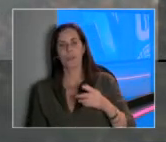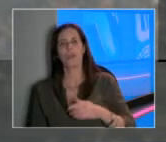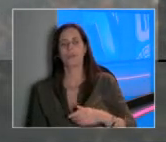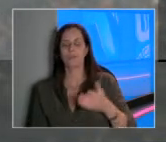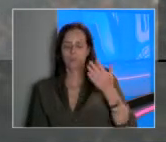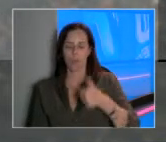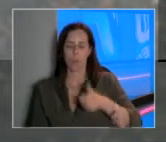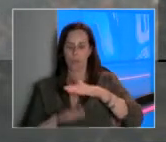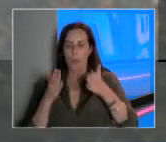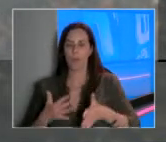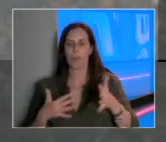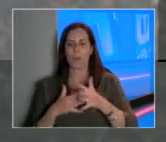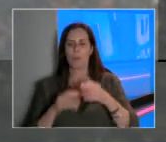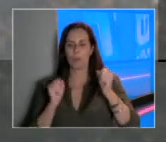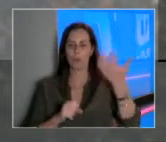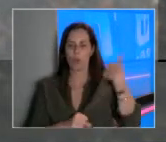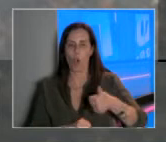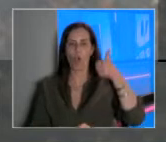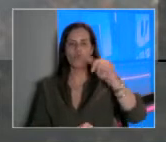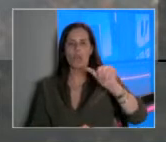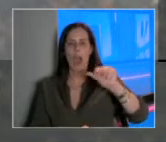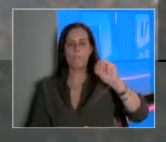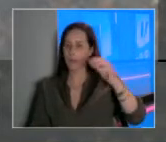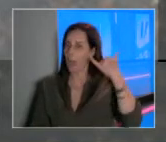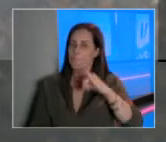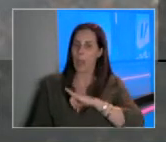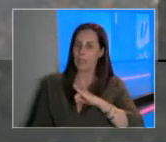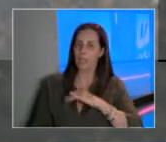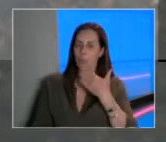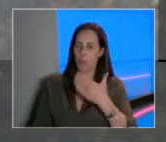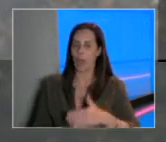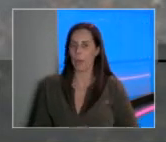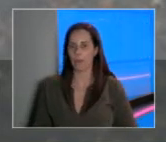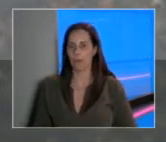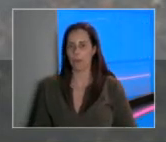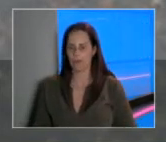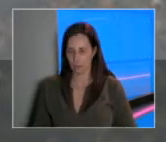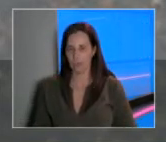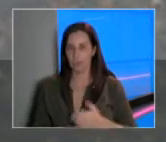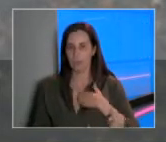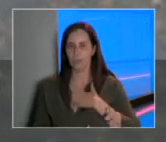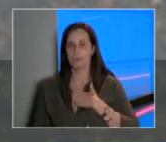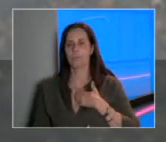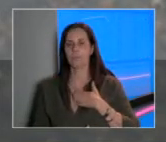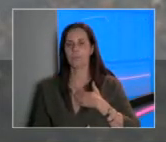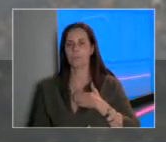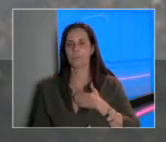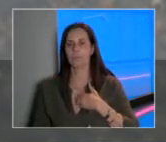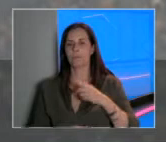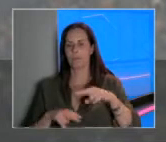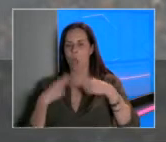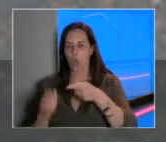ידלין, ראש המכון למחקרי ביטחון לאומי, ולשעבר ראש אמ"ן, תודה, היה מרתק. תודה רבה לך על הדברים הללו. ואני חוזר אליך,